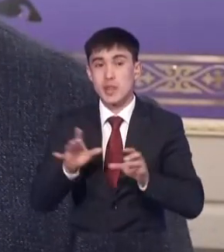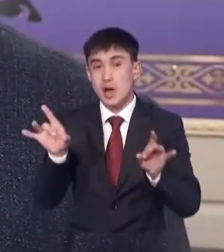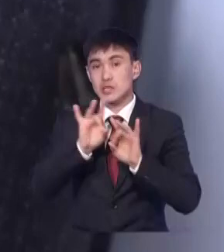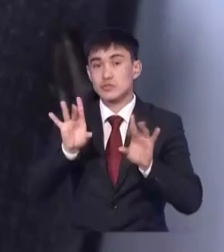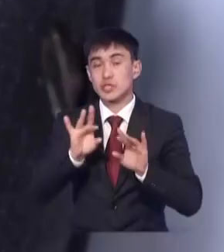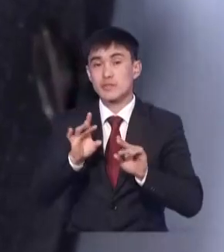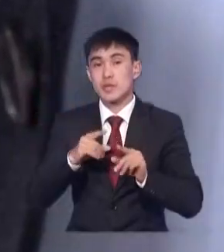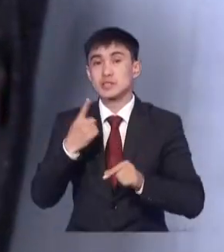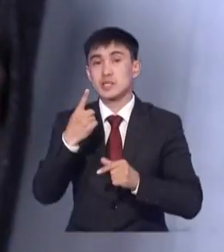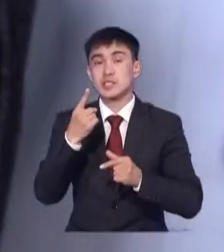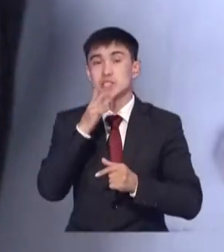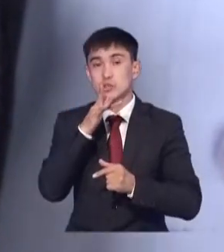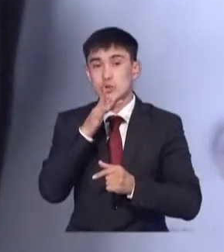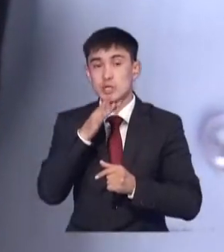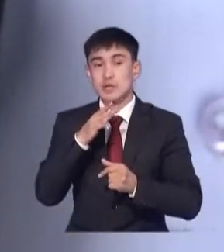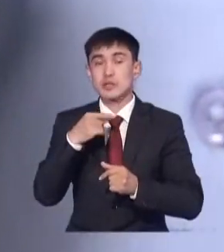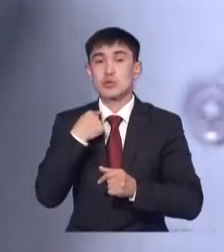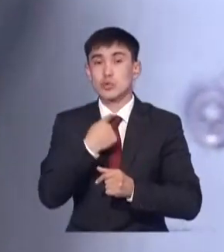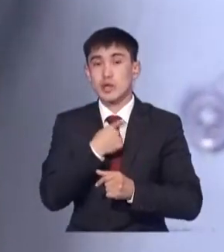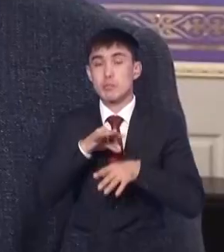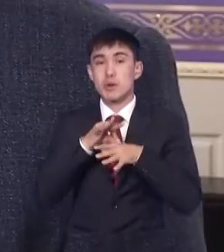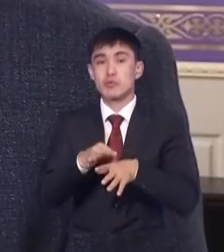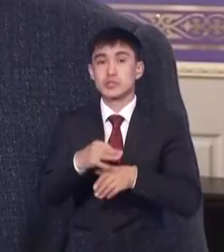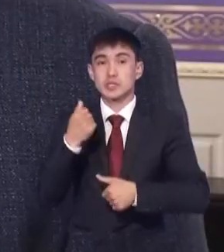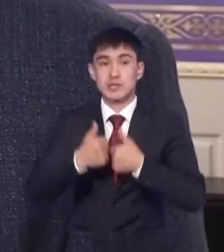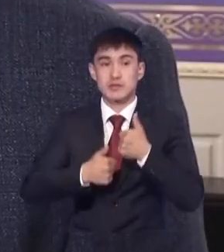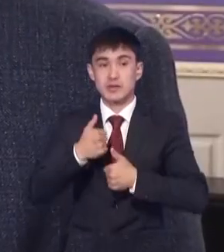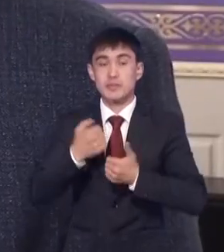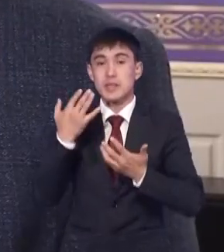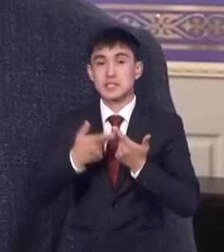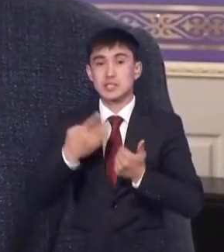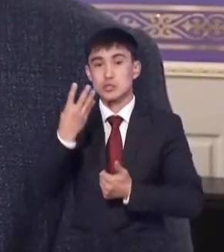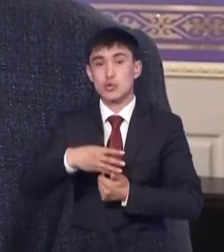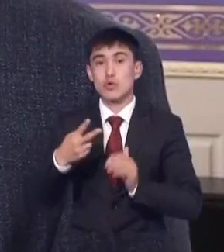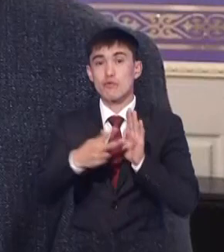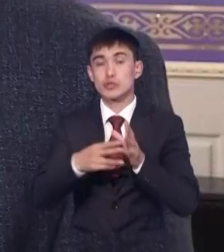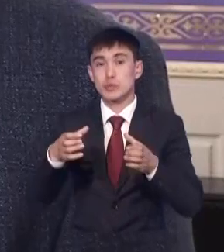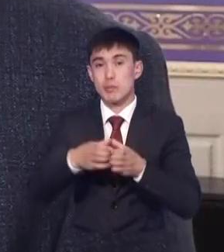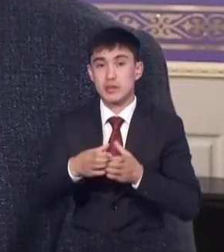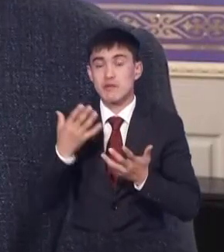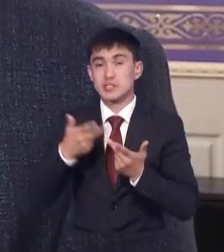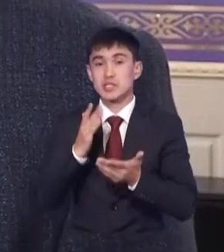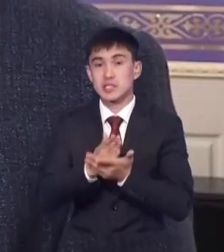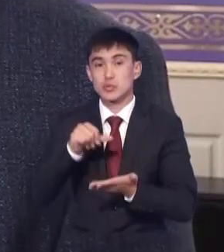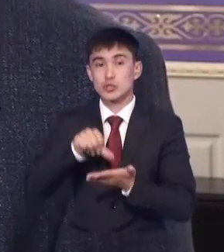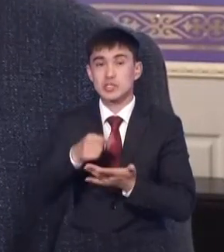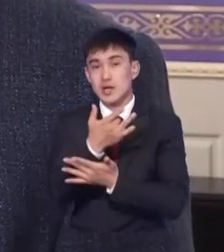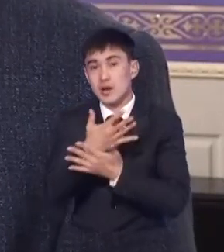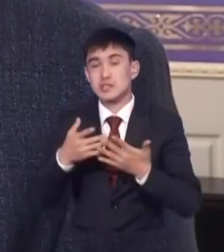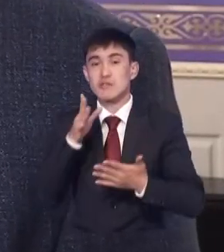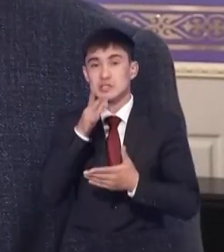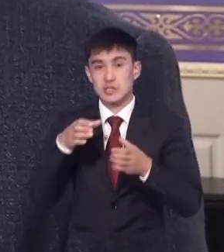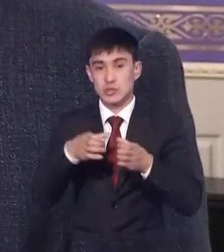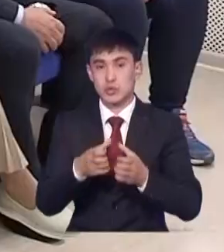освещать их. Только за один сезон в самом Талдыкургане проводится соревнование среди 48 команд, в их числе участники разной